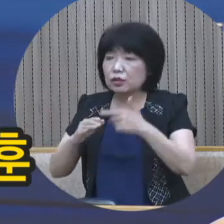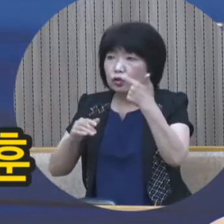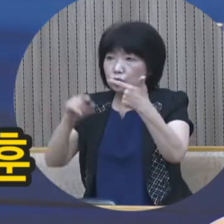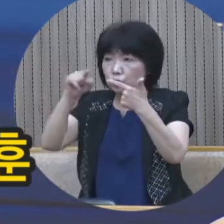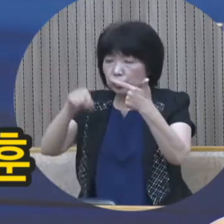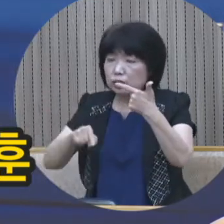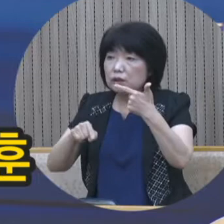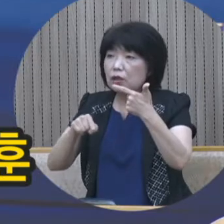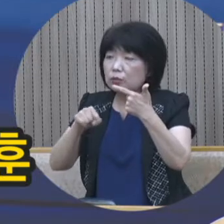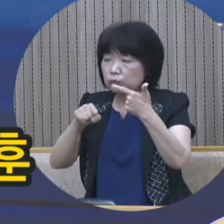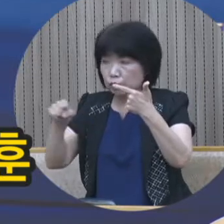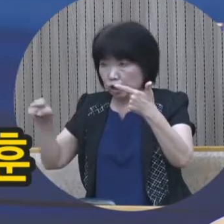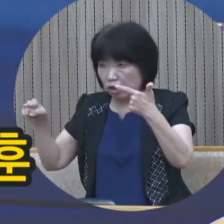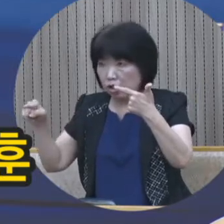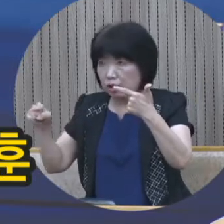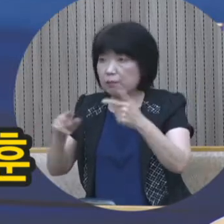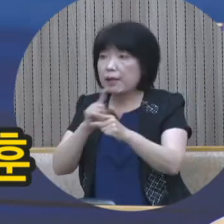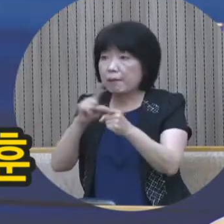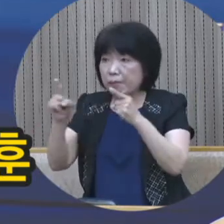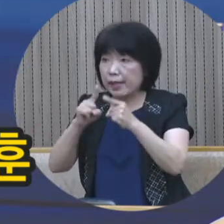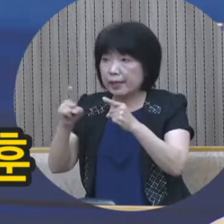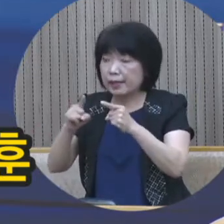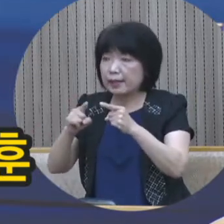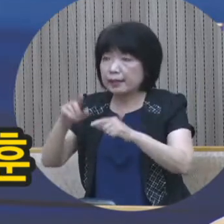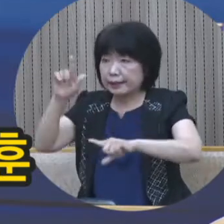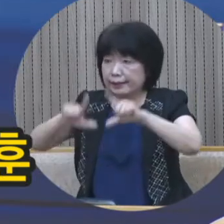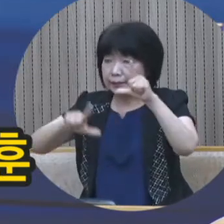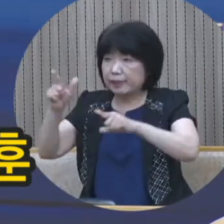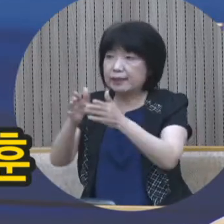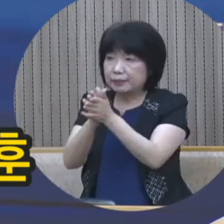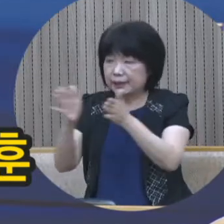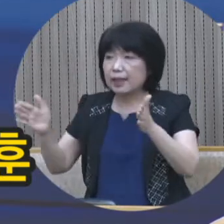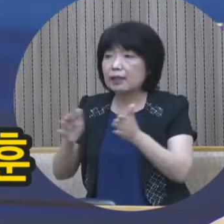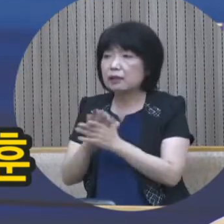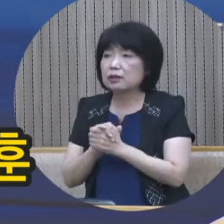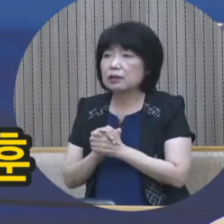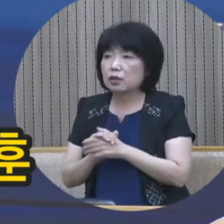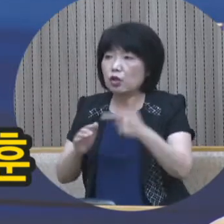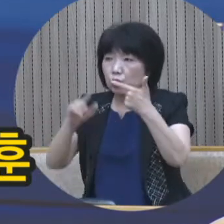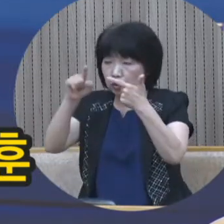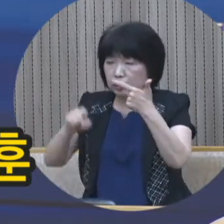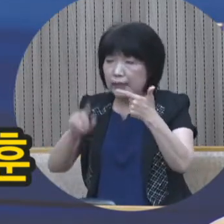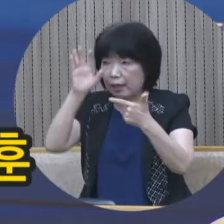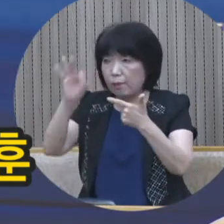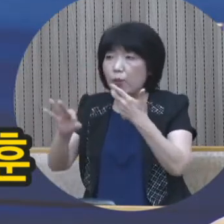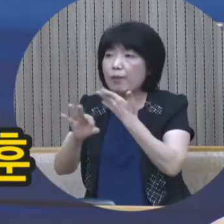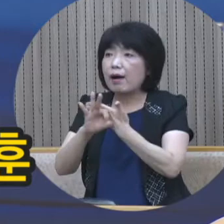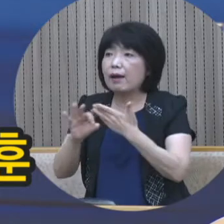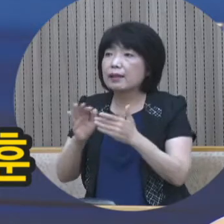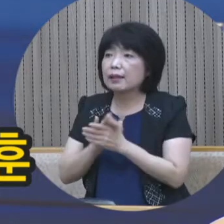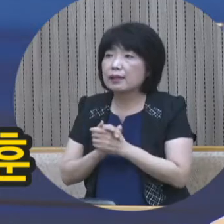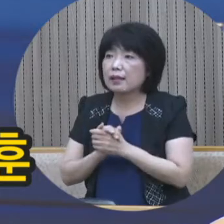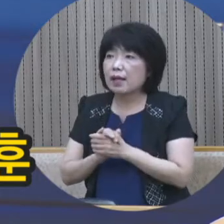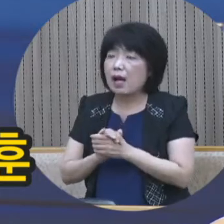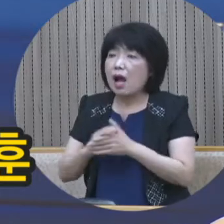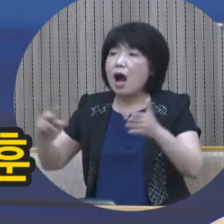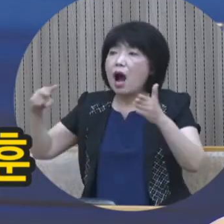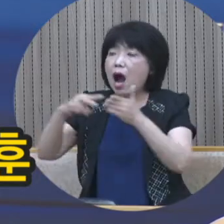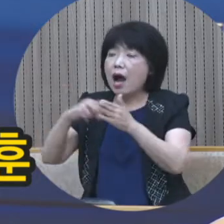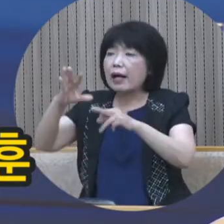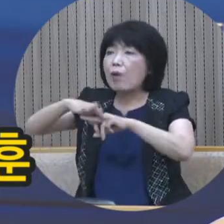있는 말씀부터 이 말씀의 배경이 되지요. 6장에 보면 아람